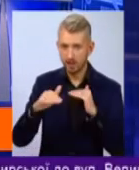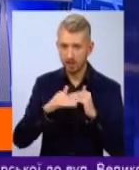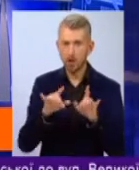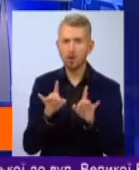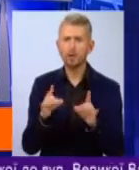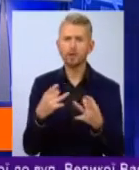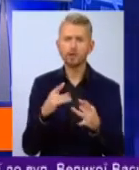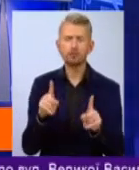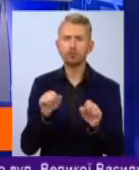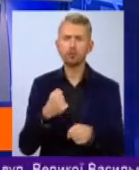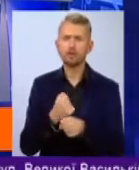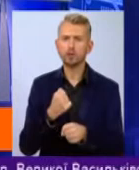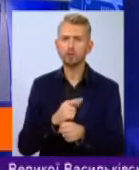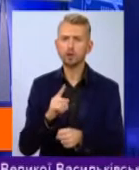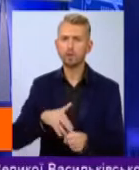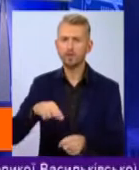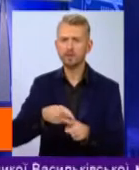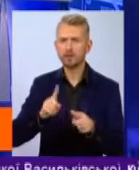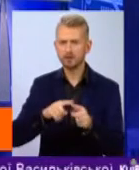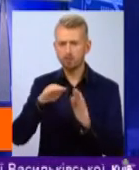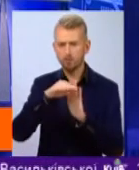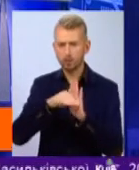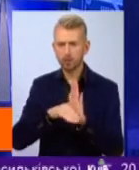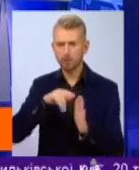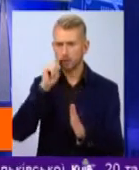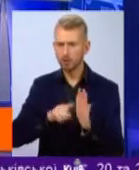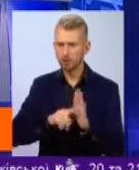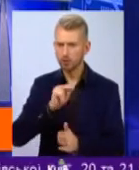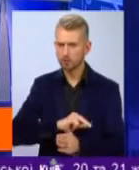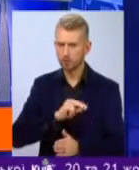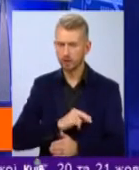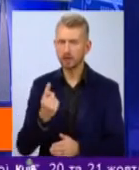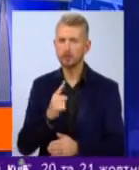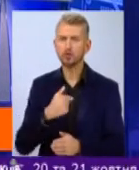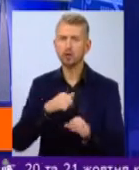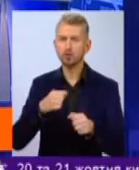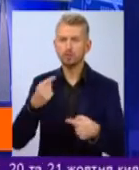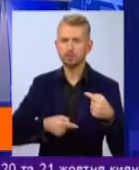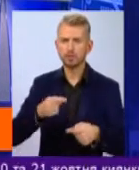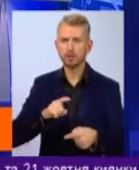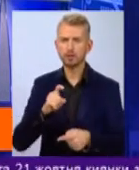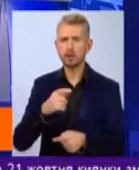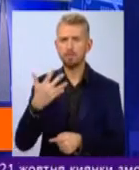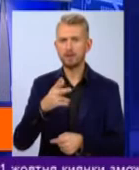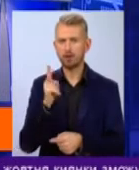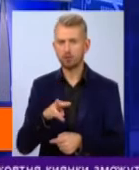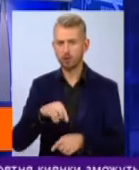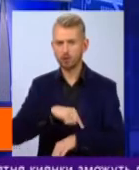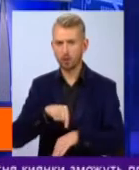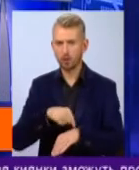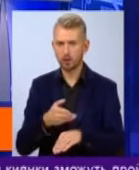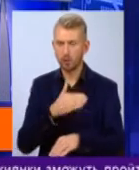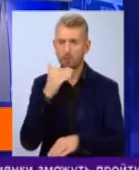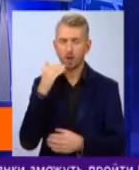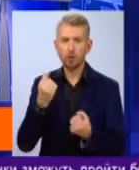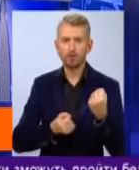що можна зробити для того, щоб всі ці пункти в Україні запрацювали? Єдине, що я можу поспорити із 50 кілометрів за годину.